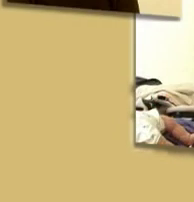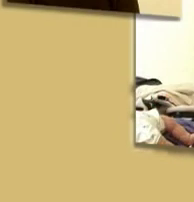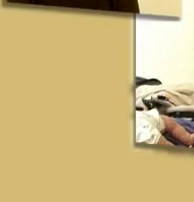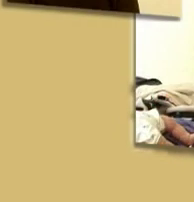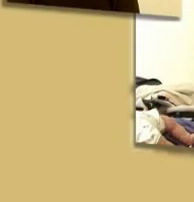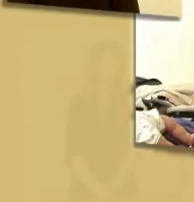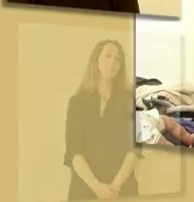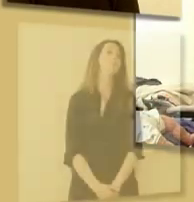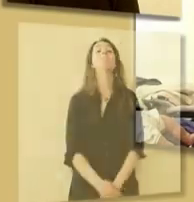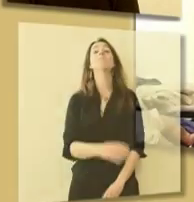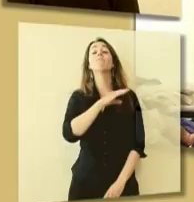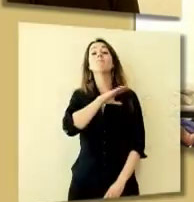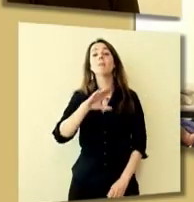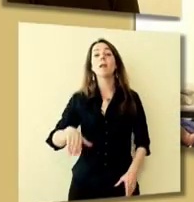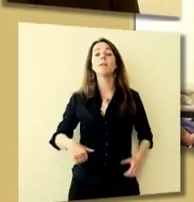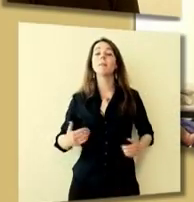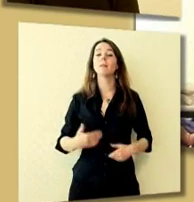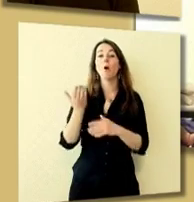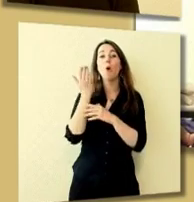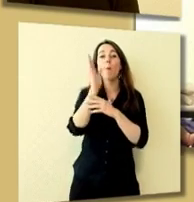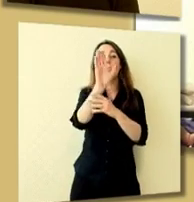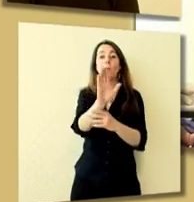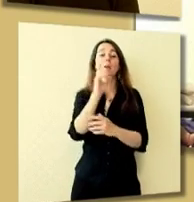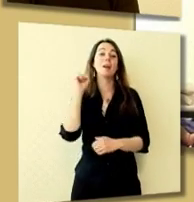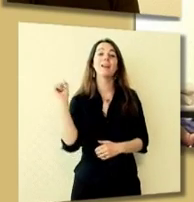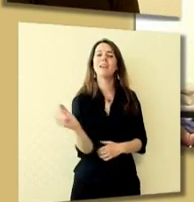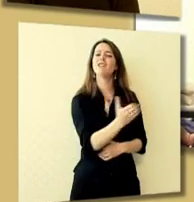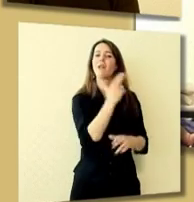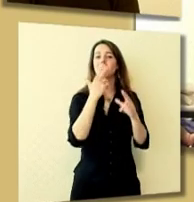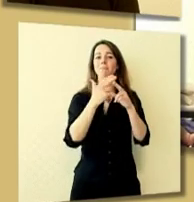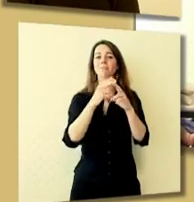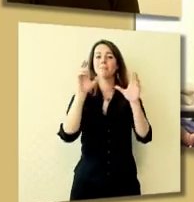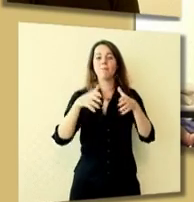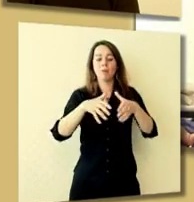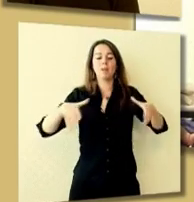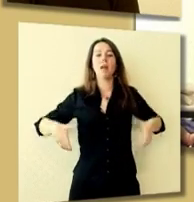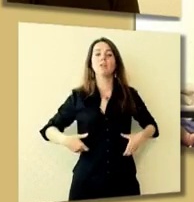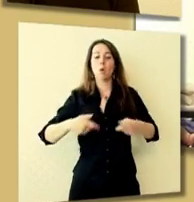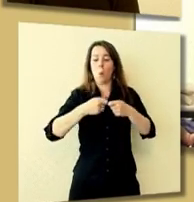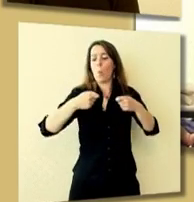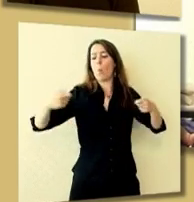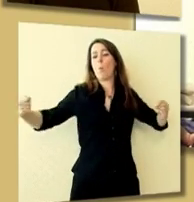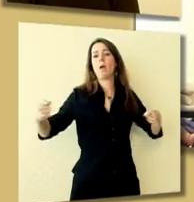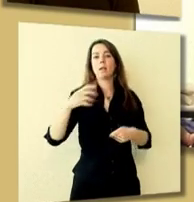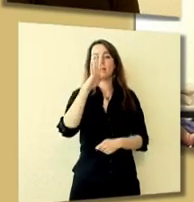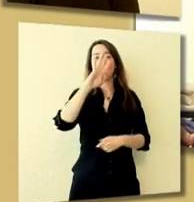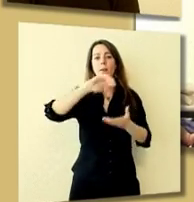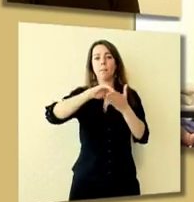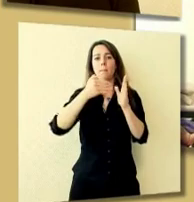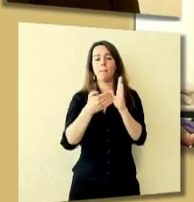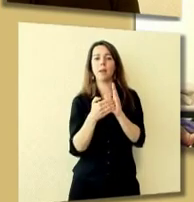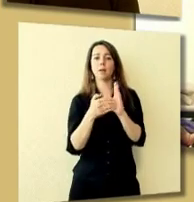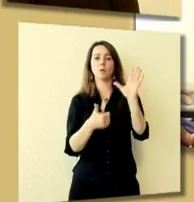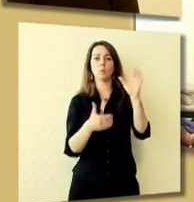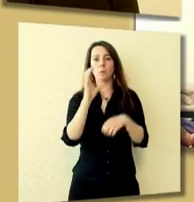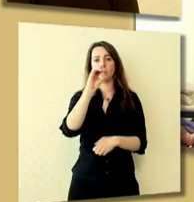Et pour finir, je vais te montrer l'écharpe de portage qui fait en moyenne 4,60 m. On la